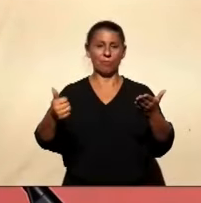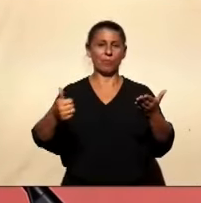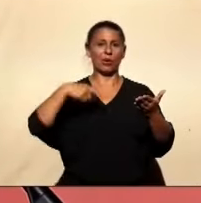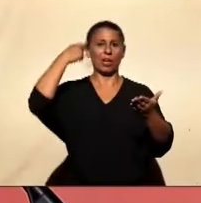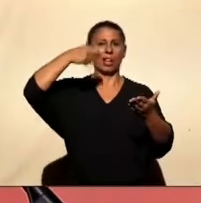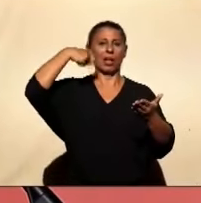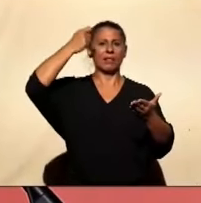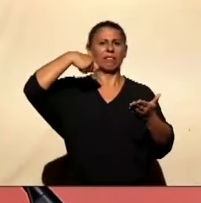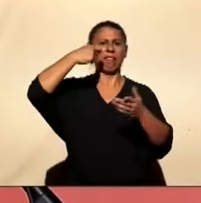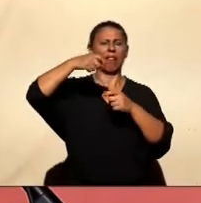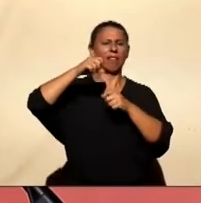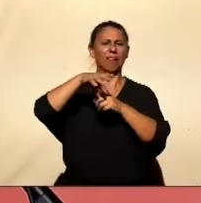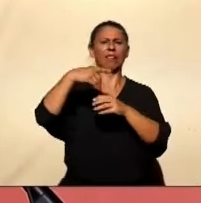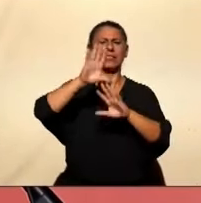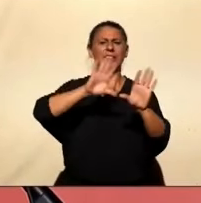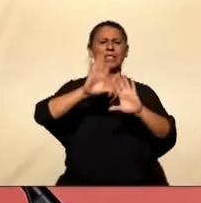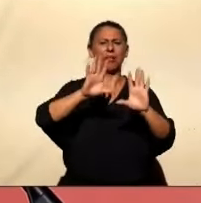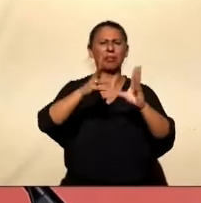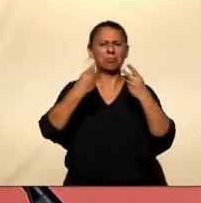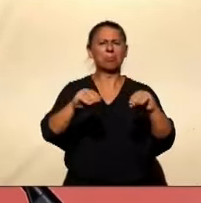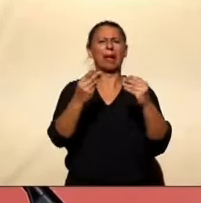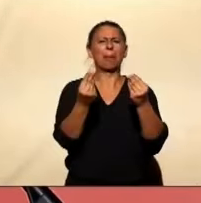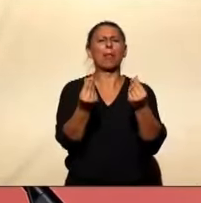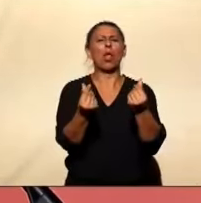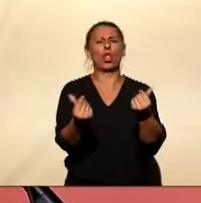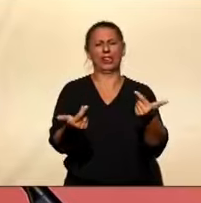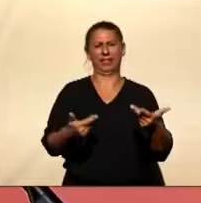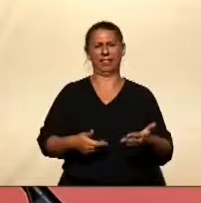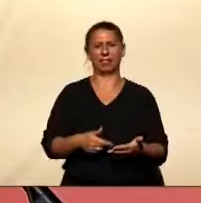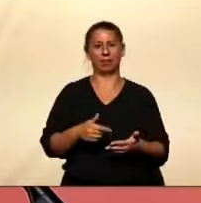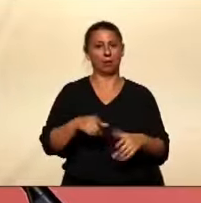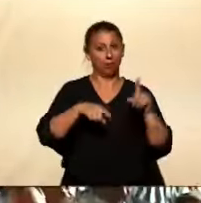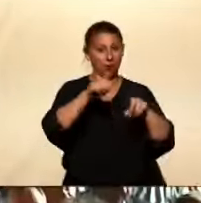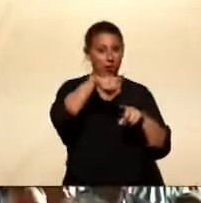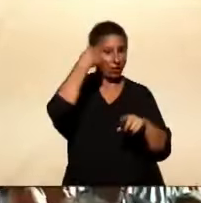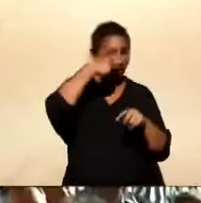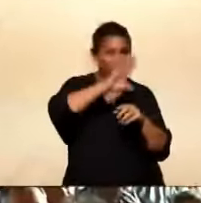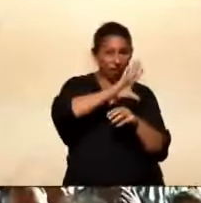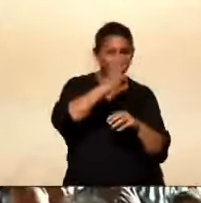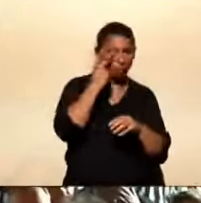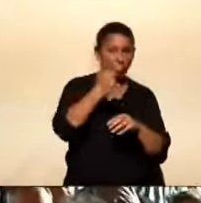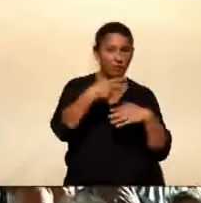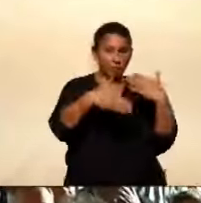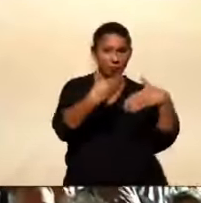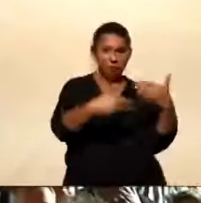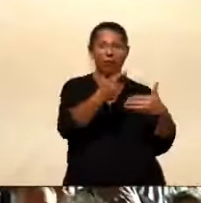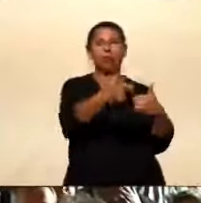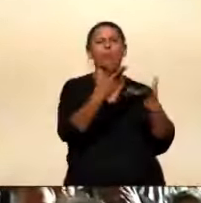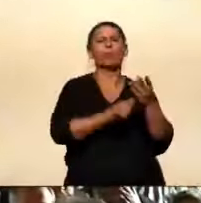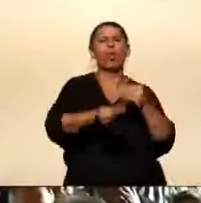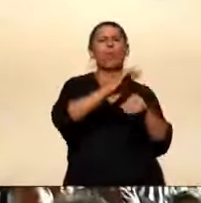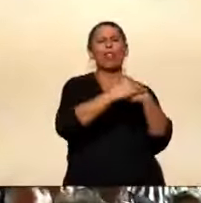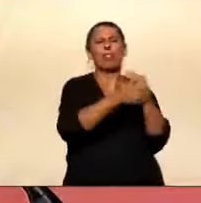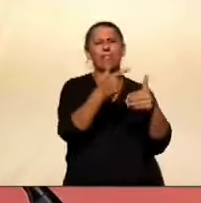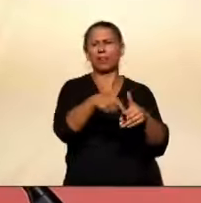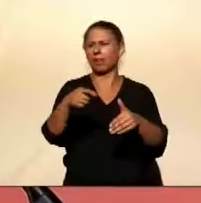κακής ποιότητας, που μέχρι και αυτά μπορεί να έχουν και μεγαλύτερο ενδιαφέρον. Ένα μάτσο αρχηγίσκι